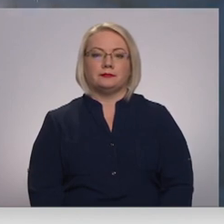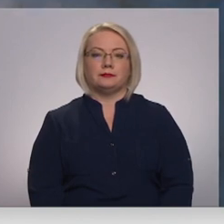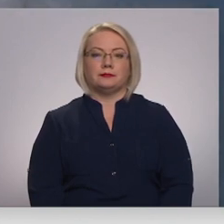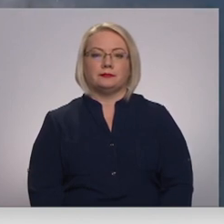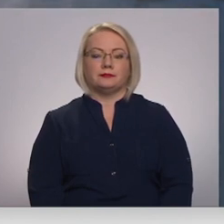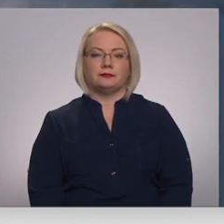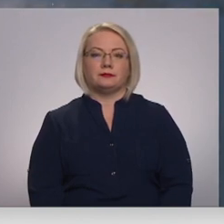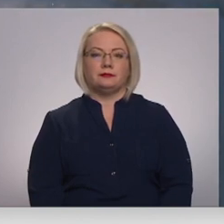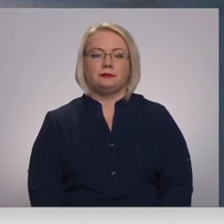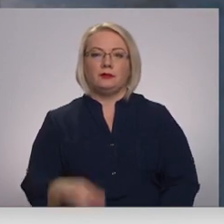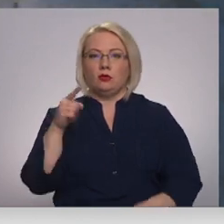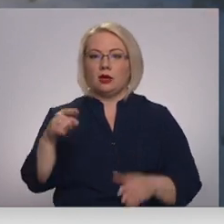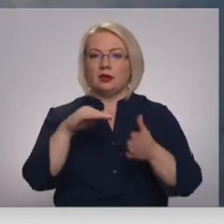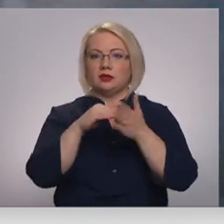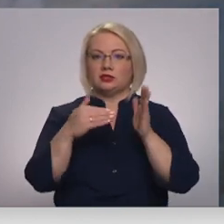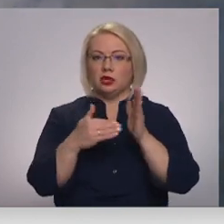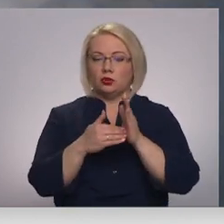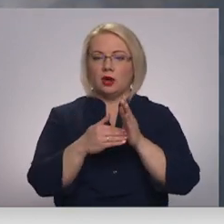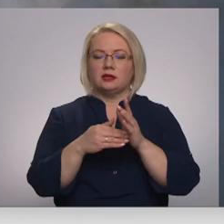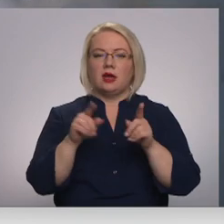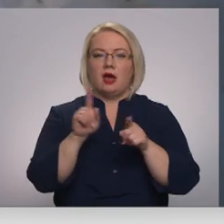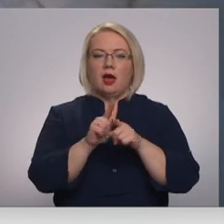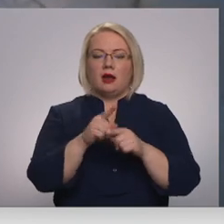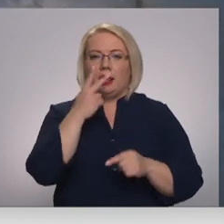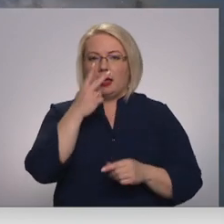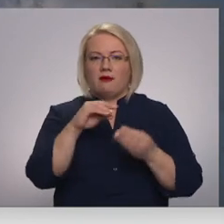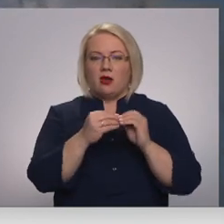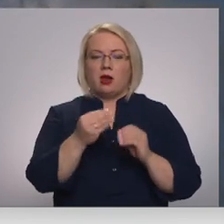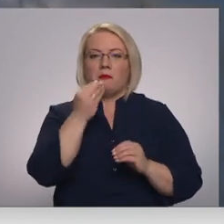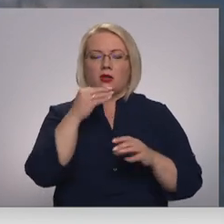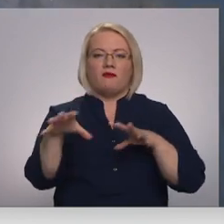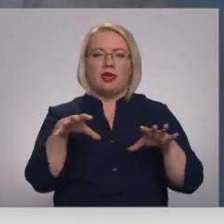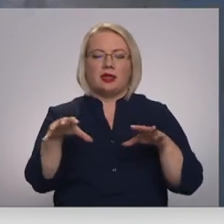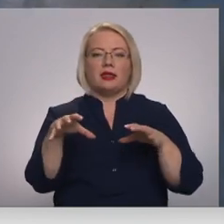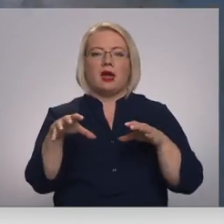Un šādu situāciju gadījumā pārtikas un veterinārais dienests aicina ziņot.